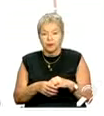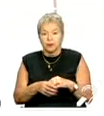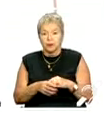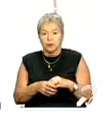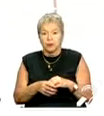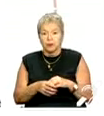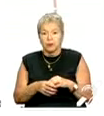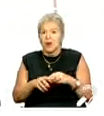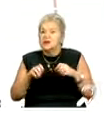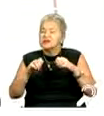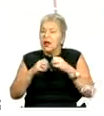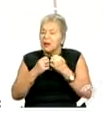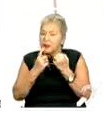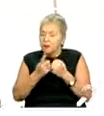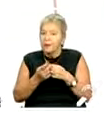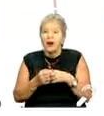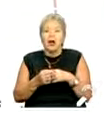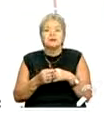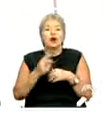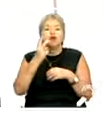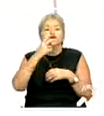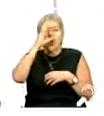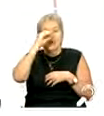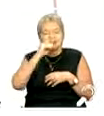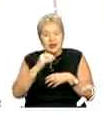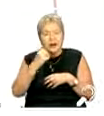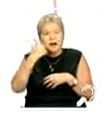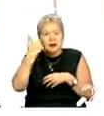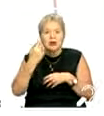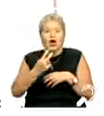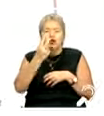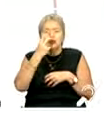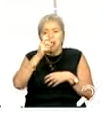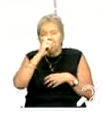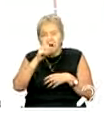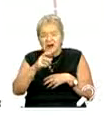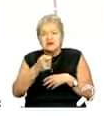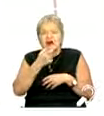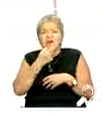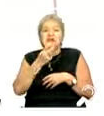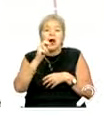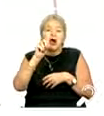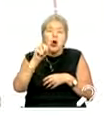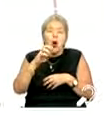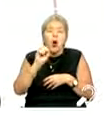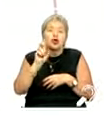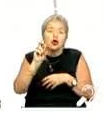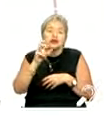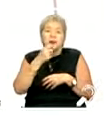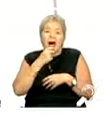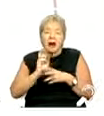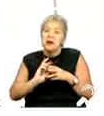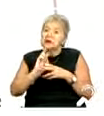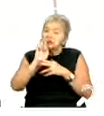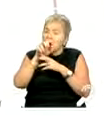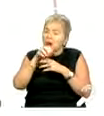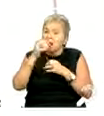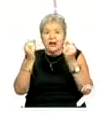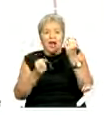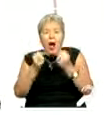Găsit, incidentul s-a petrecut în urmă cu două seri, atunci când cei doi băieți în vârstă de 9 și 12 ani s-au urcat